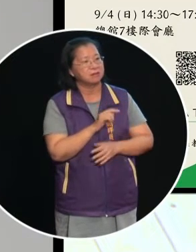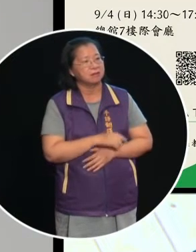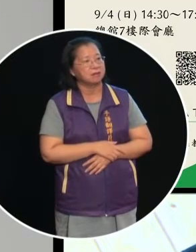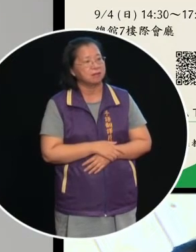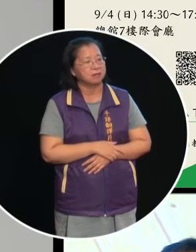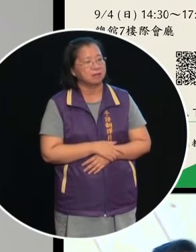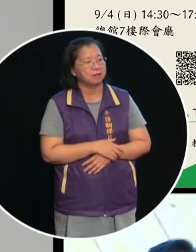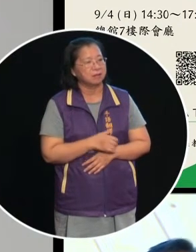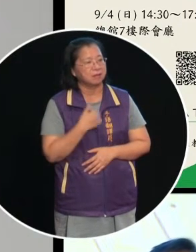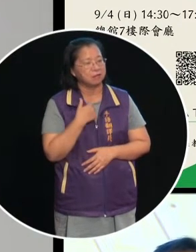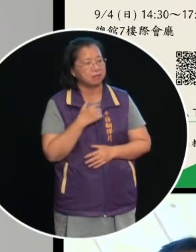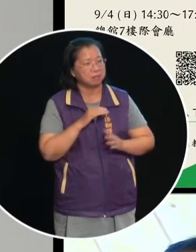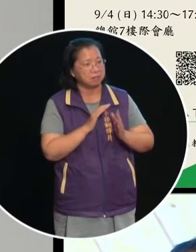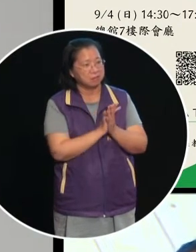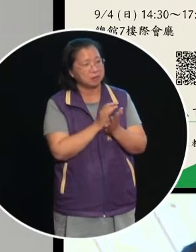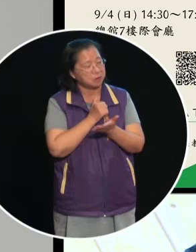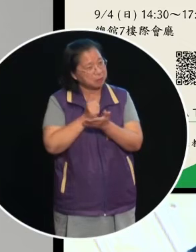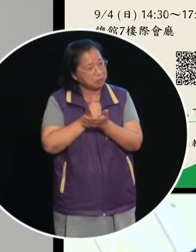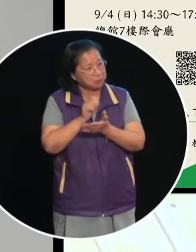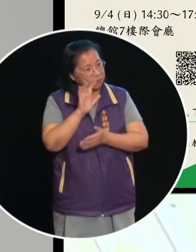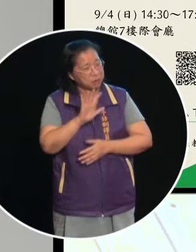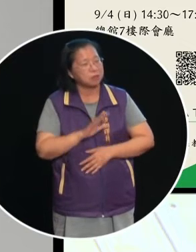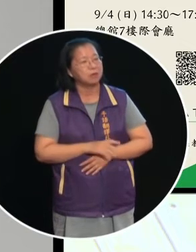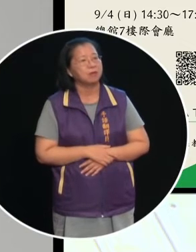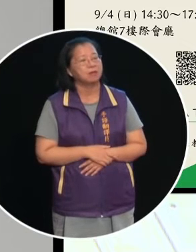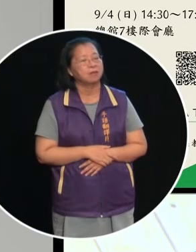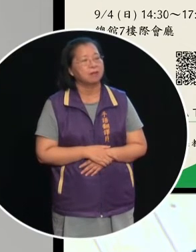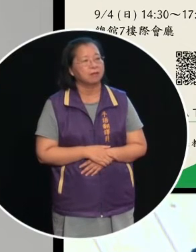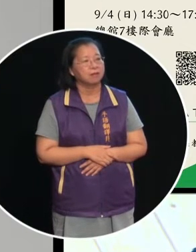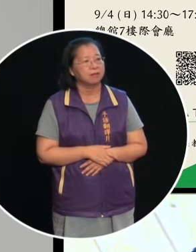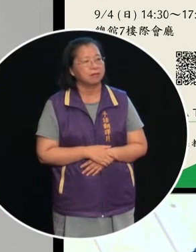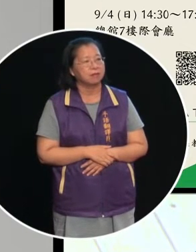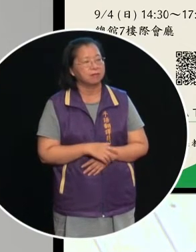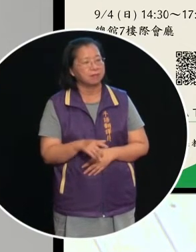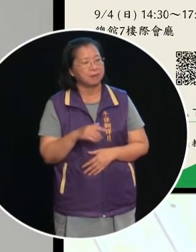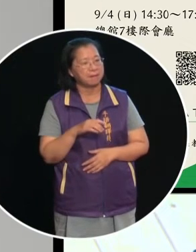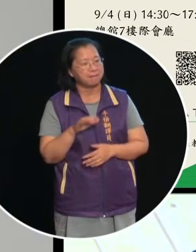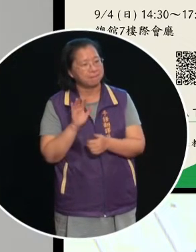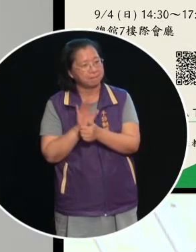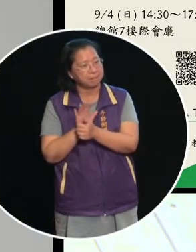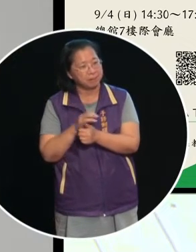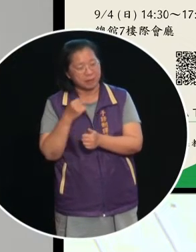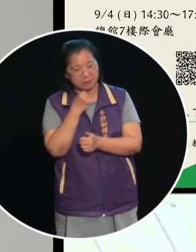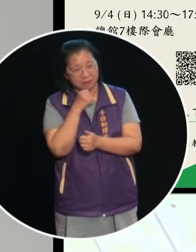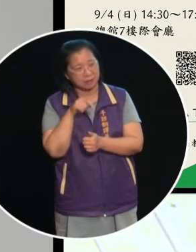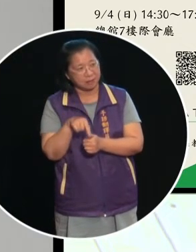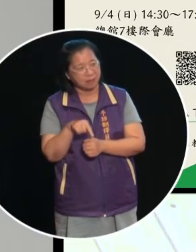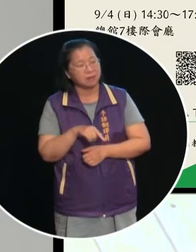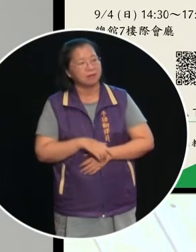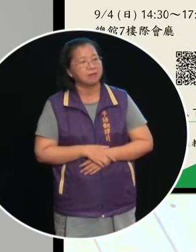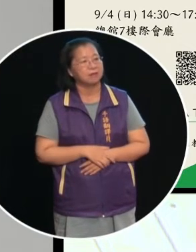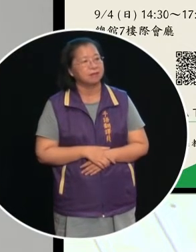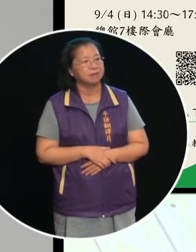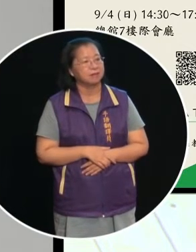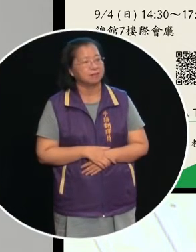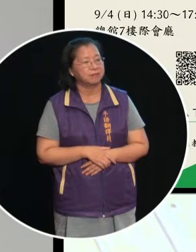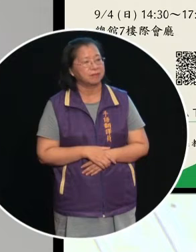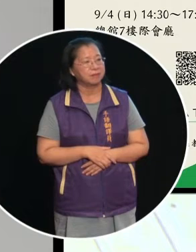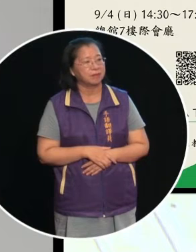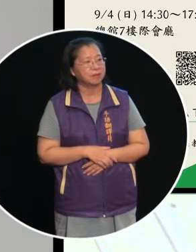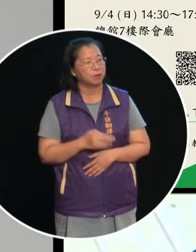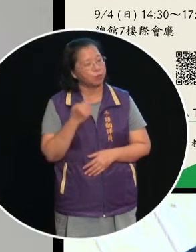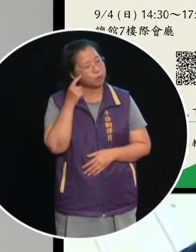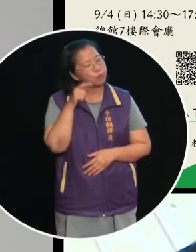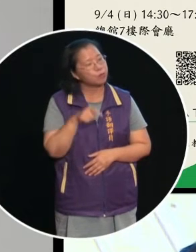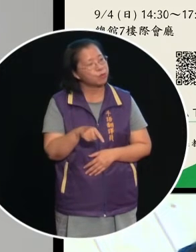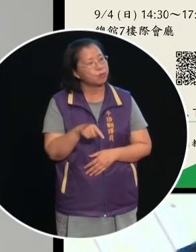本马上准备，马上送过来，然后某种程度是救了台湾的那种民意的一个空房。我觉得那个时